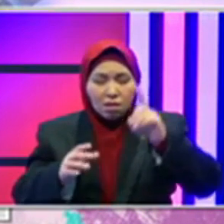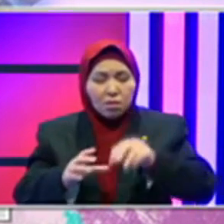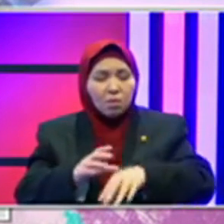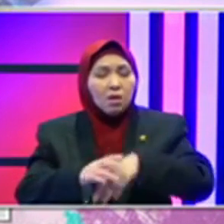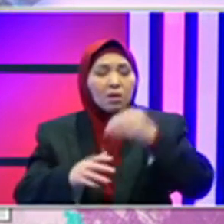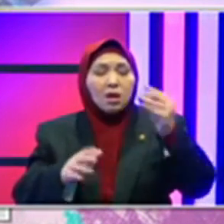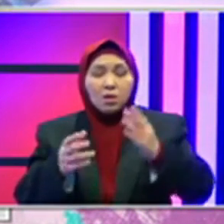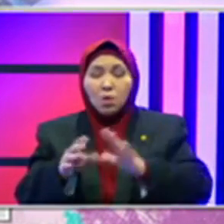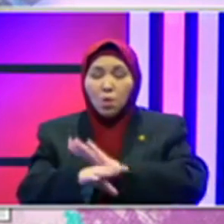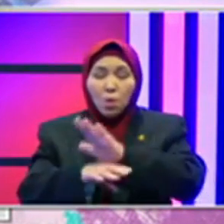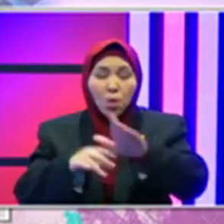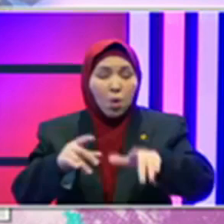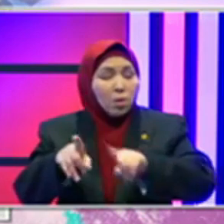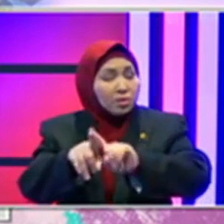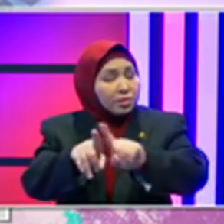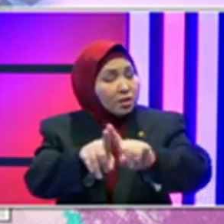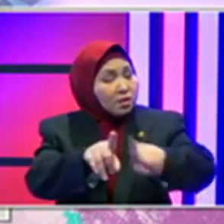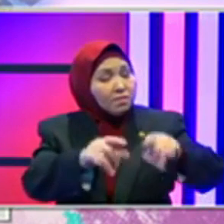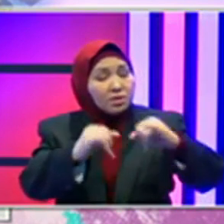فأخرجنا به